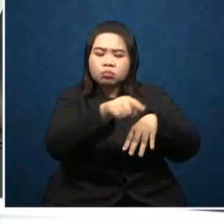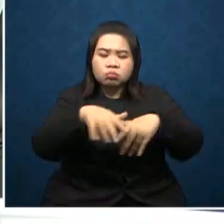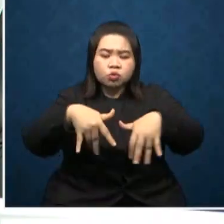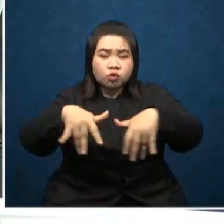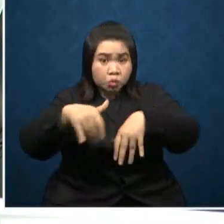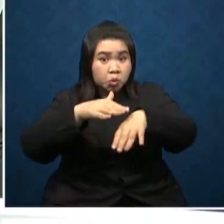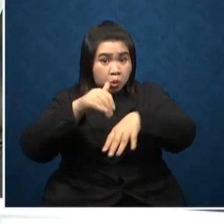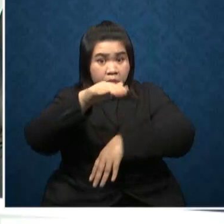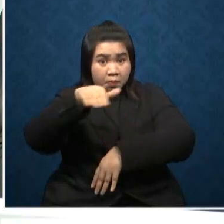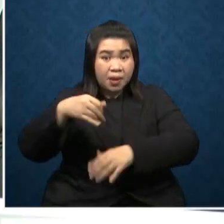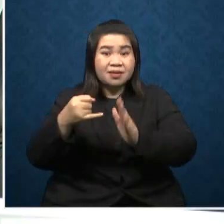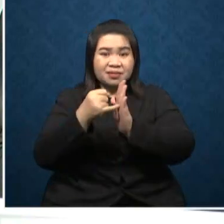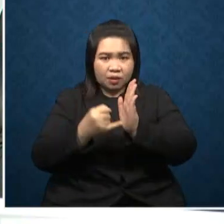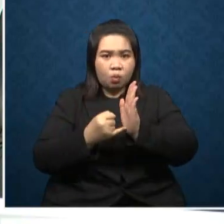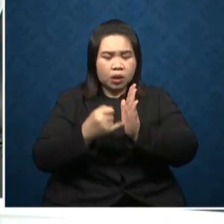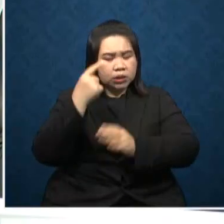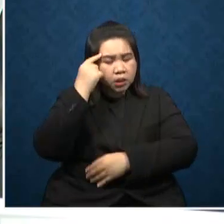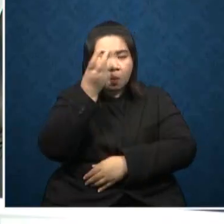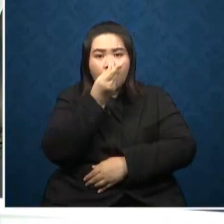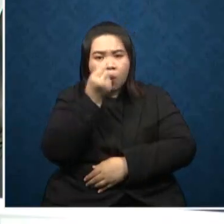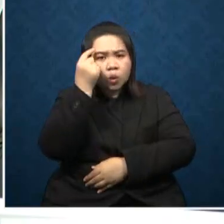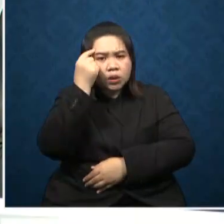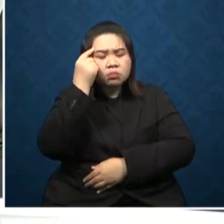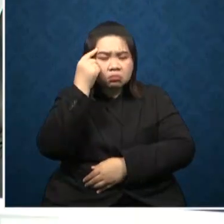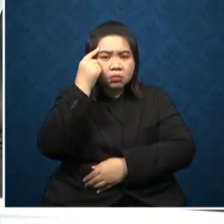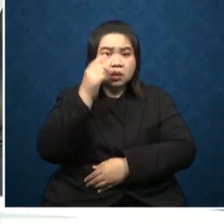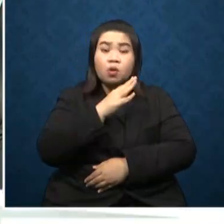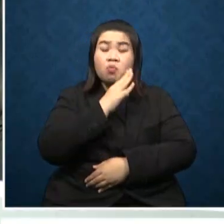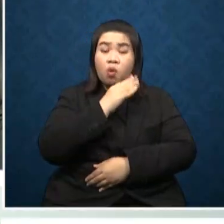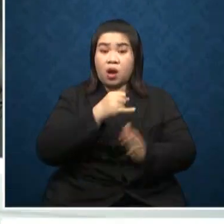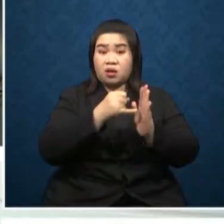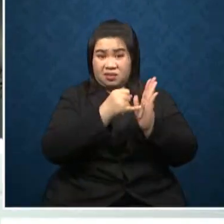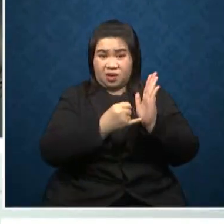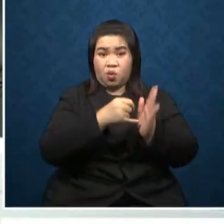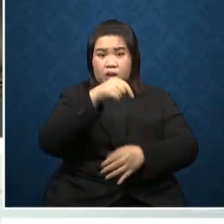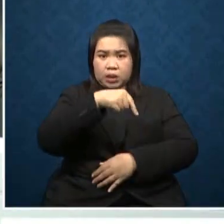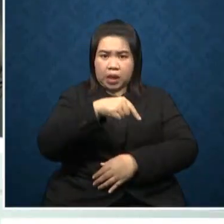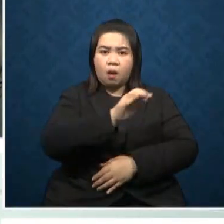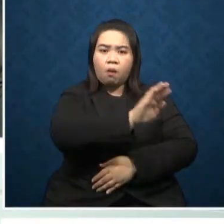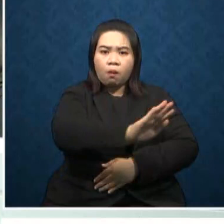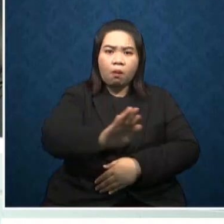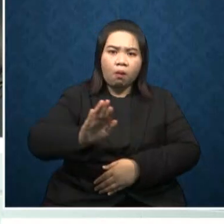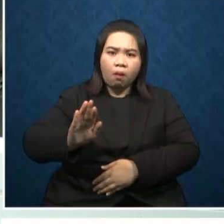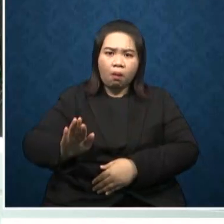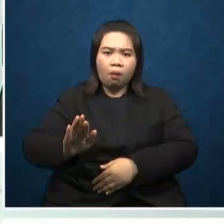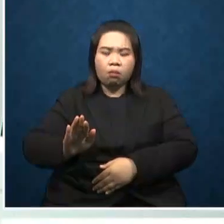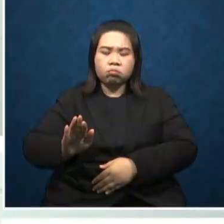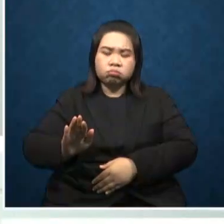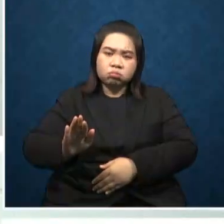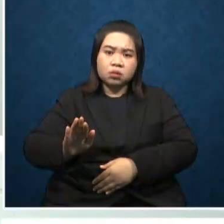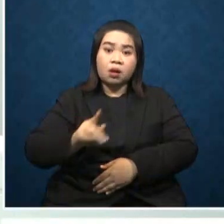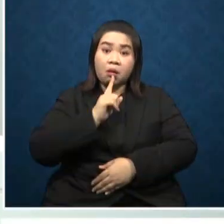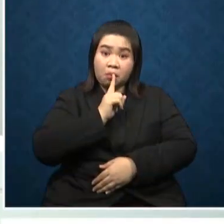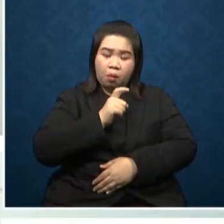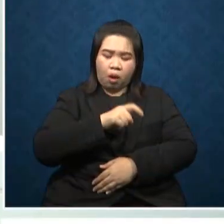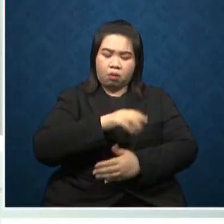จังหวัดต่างๆเนี่ยได้มาคิดกันว่าในจังหวัดของท่านแต่ละจังหวัดนั้นมีโรง